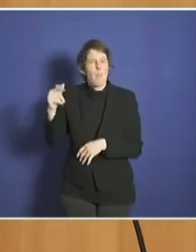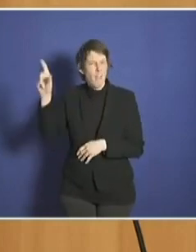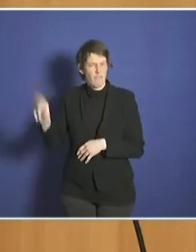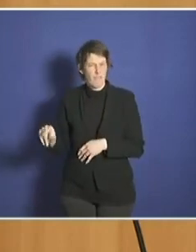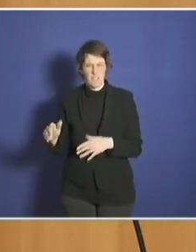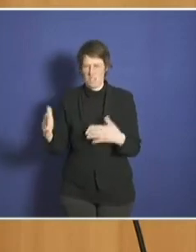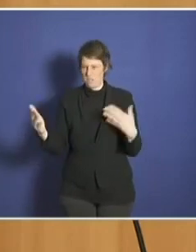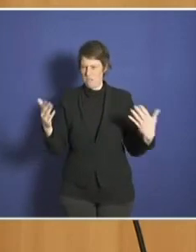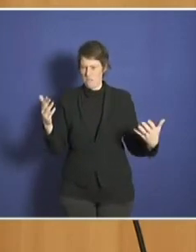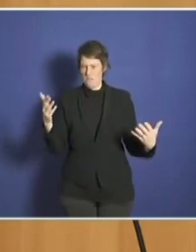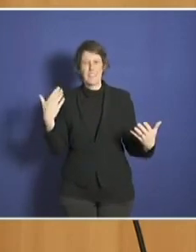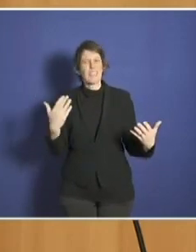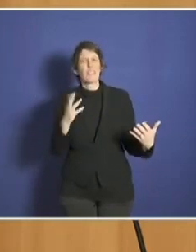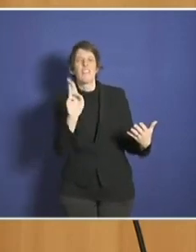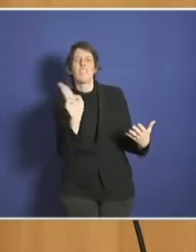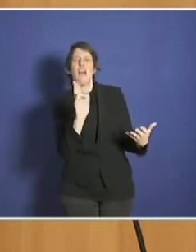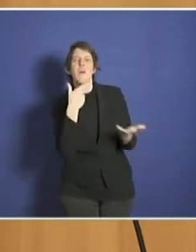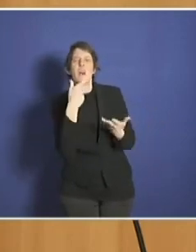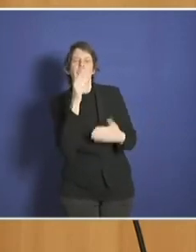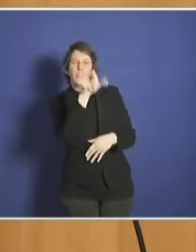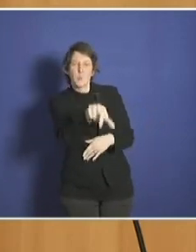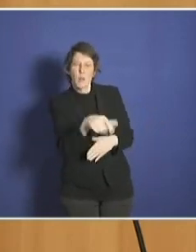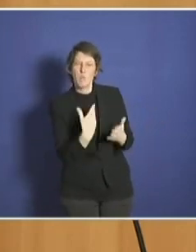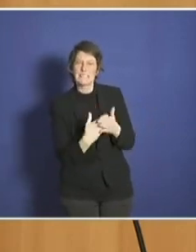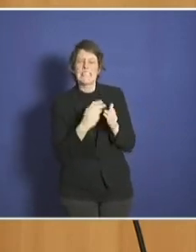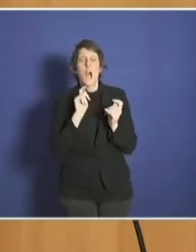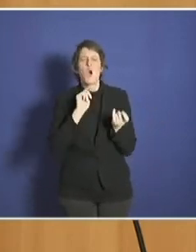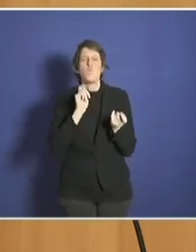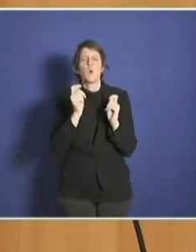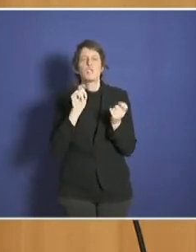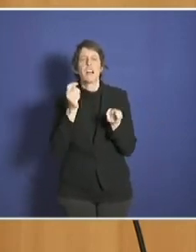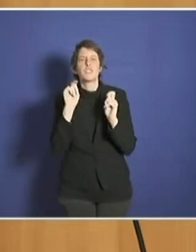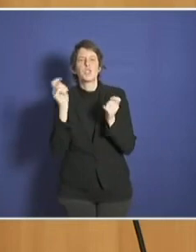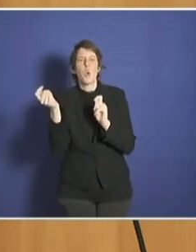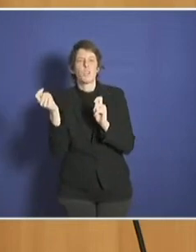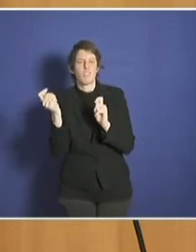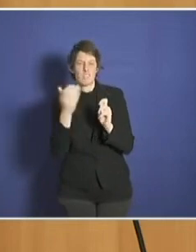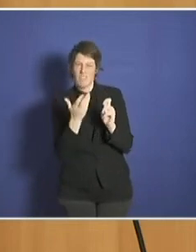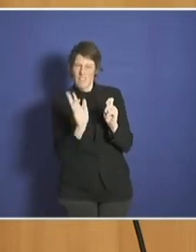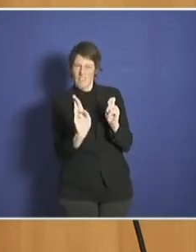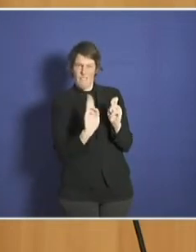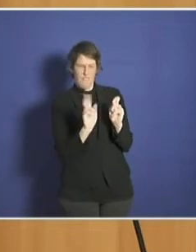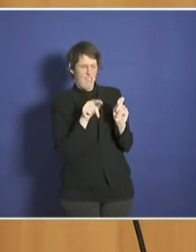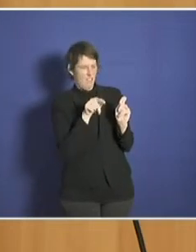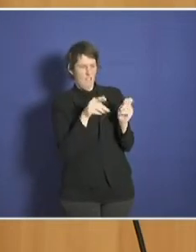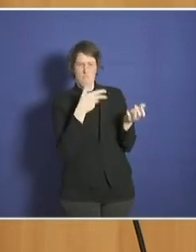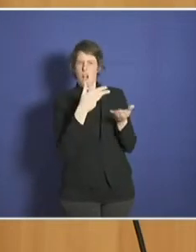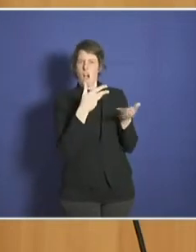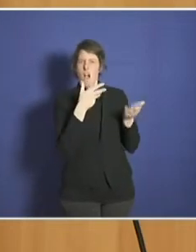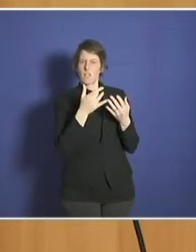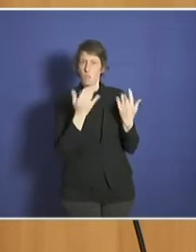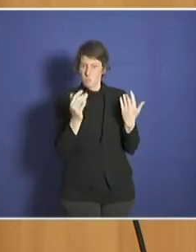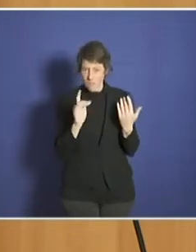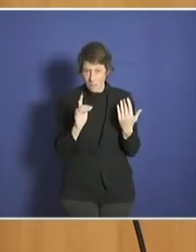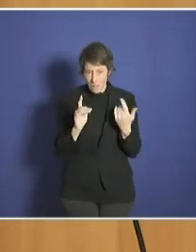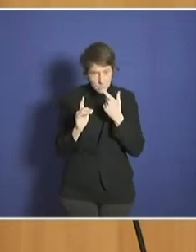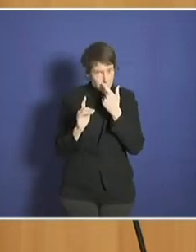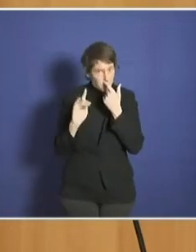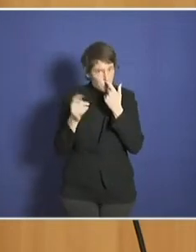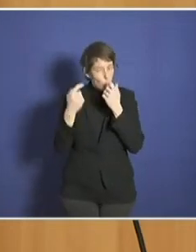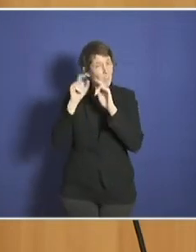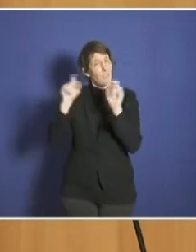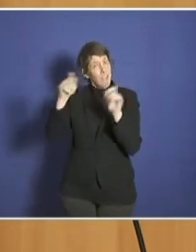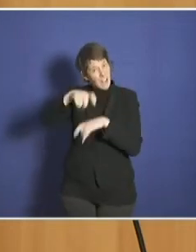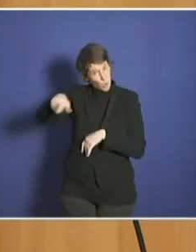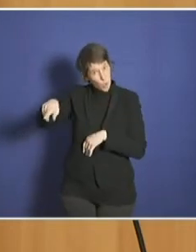genau berät Sie da mit diesen Mutationen? Was haben Sie für Erkenntnisse? Und lassen Sie sich auch von denjenigen Fachleuten